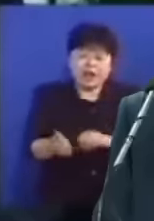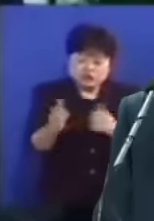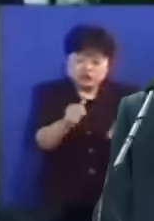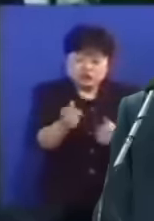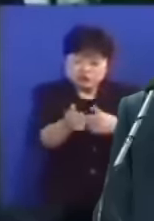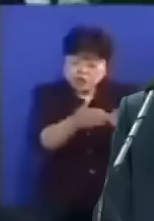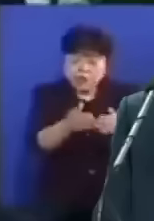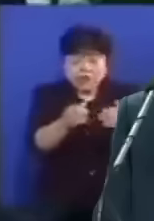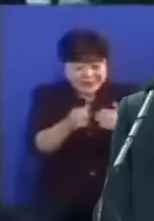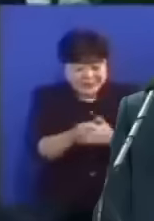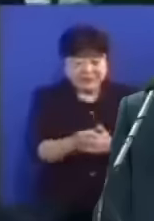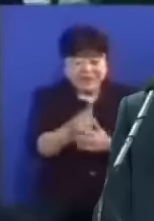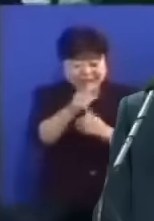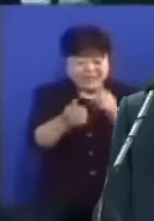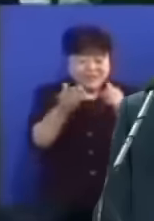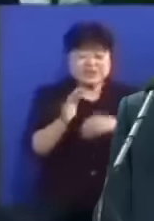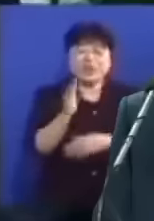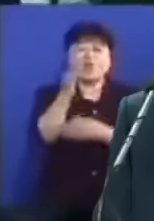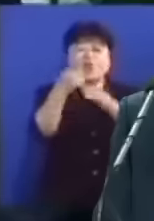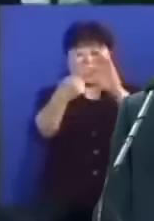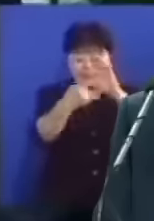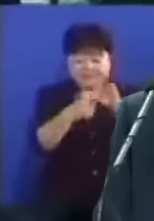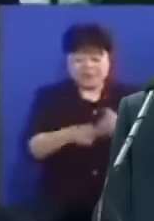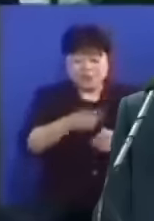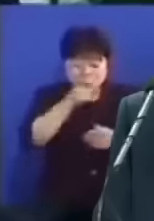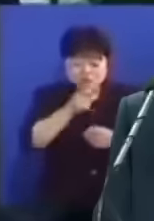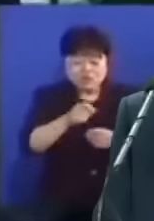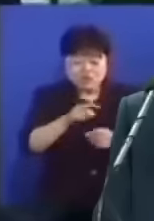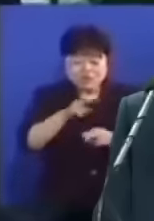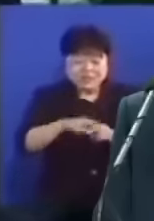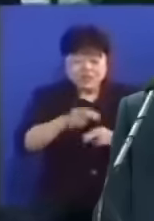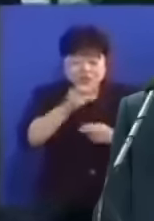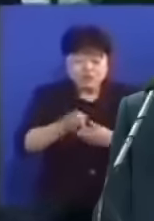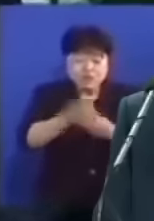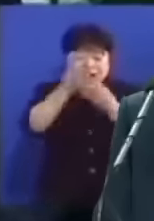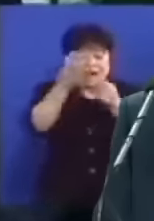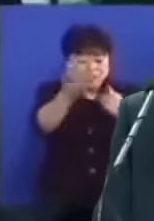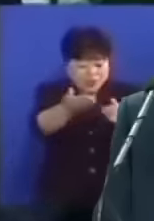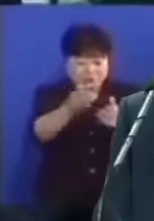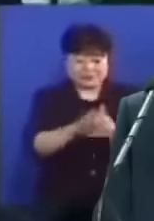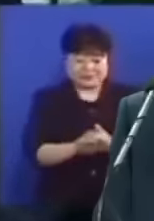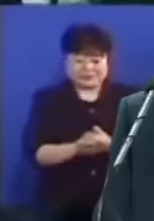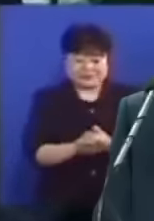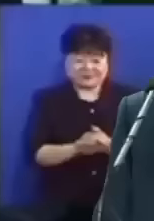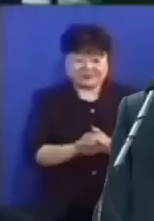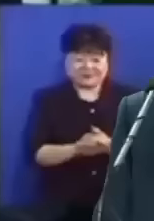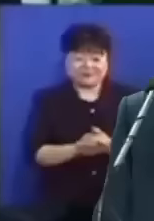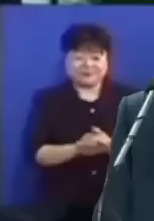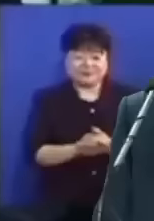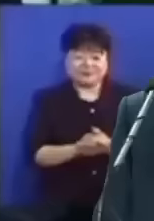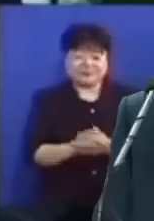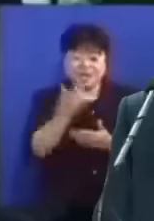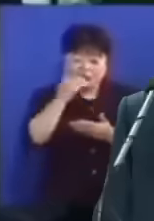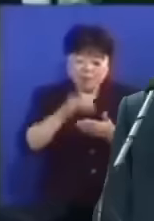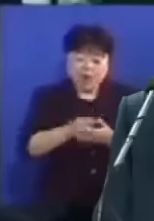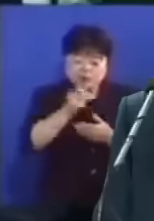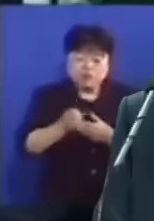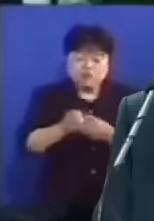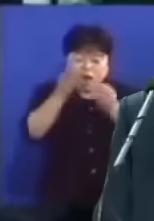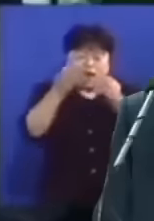하니까 그게 하나님의 영광을 나타내주신 것입니다. 그럼 우리는 하나님은 바위에서 물도